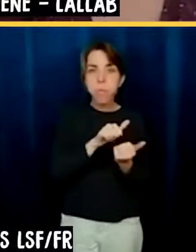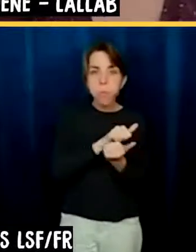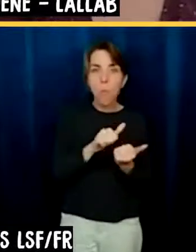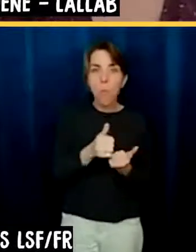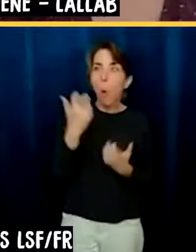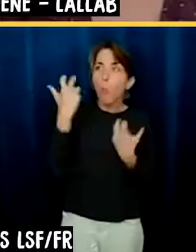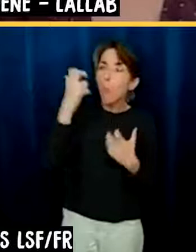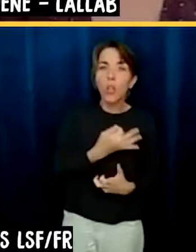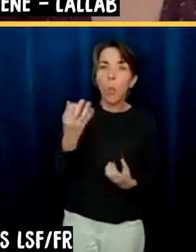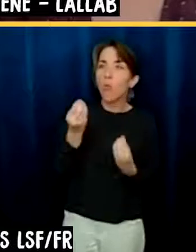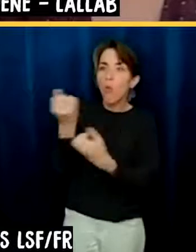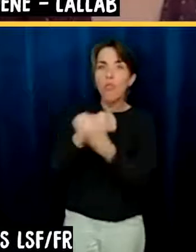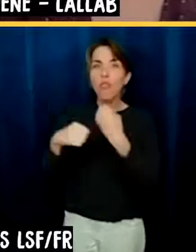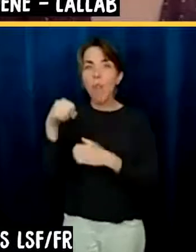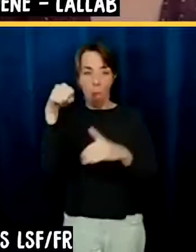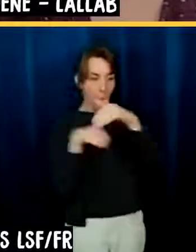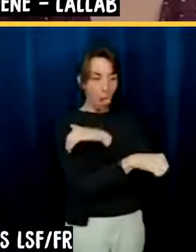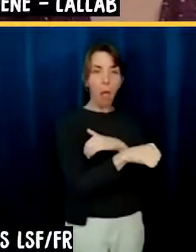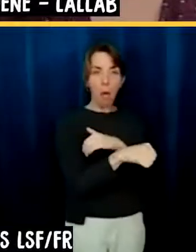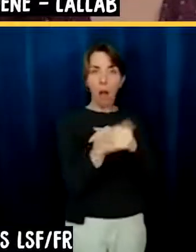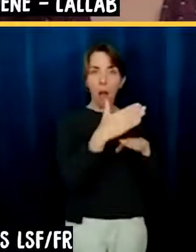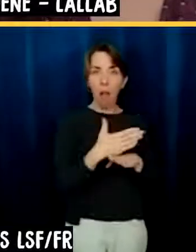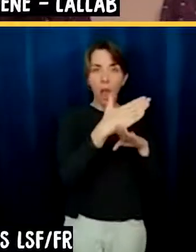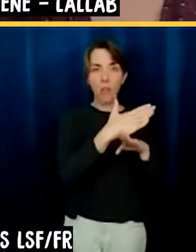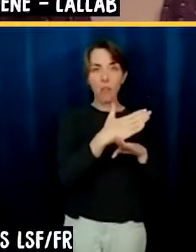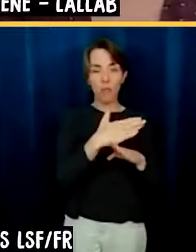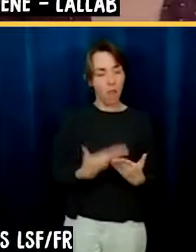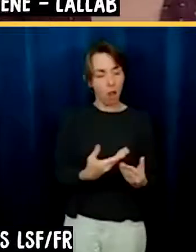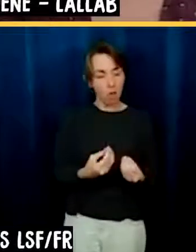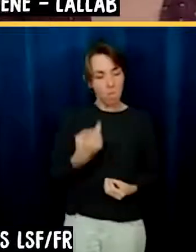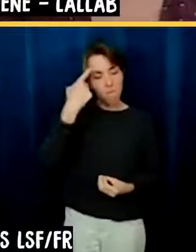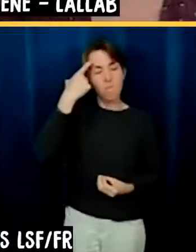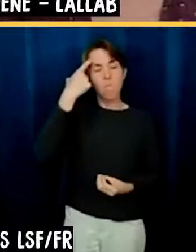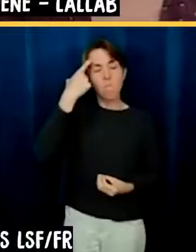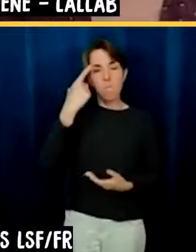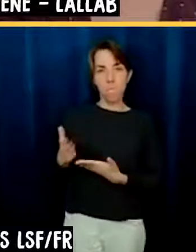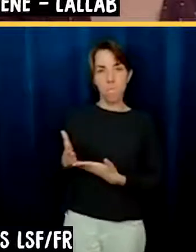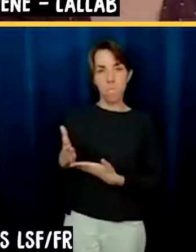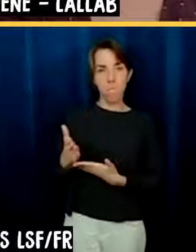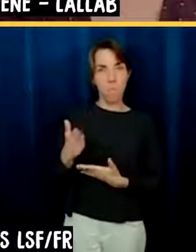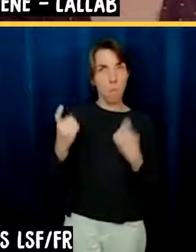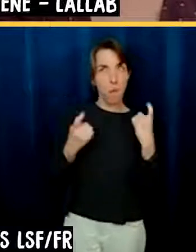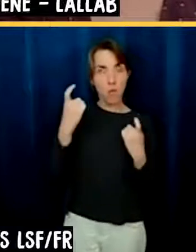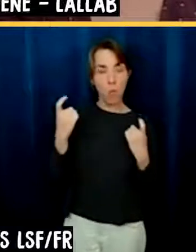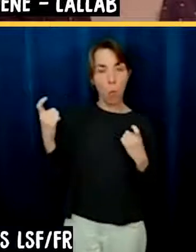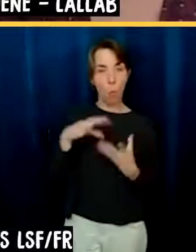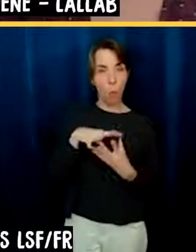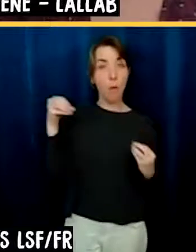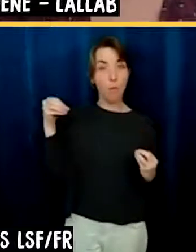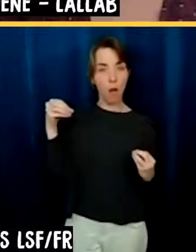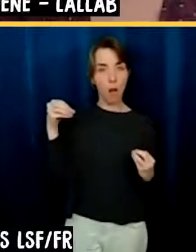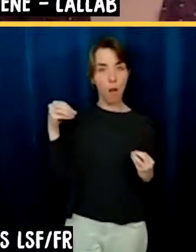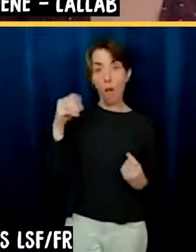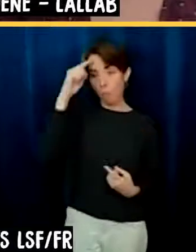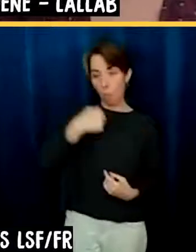c'est vraiment à partir de là qu'a commencé mon cheminement et ma réflexion spirituelle. Et pour nous, il s'agissait juste, en fait, de